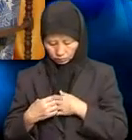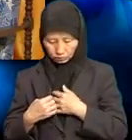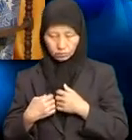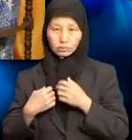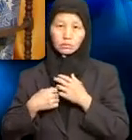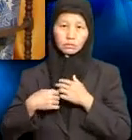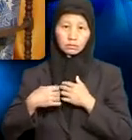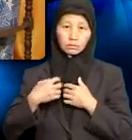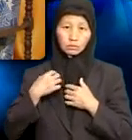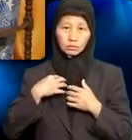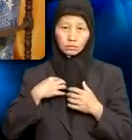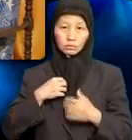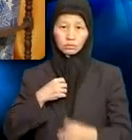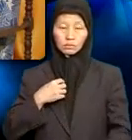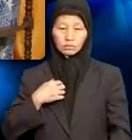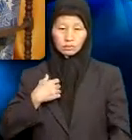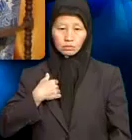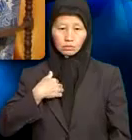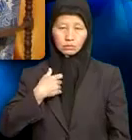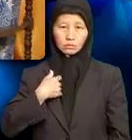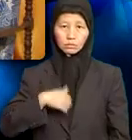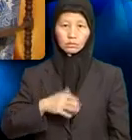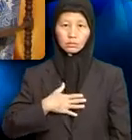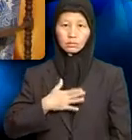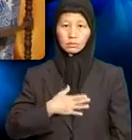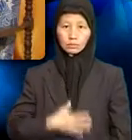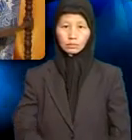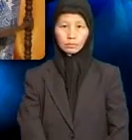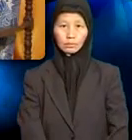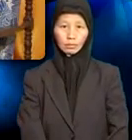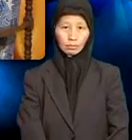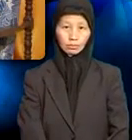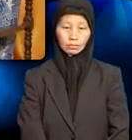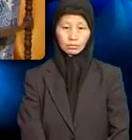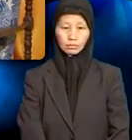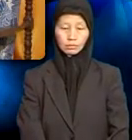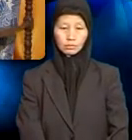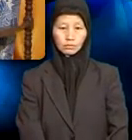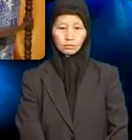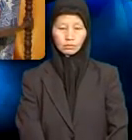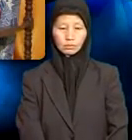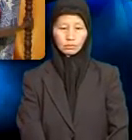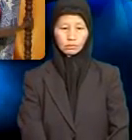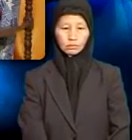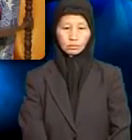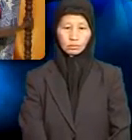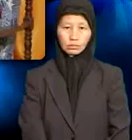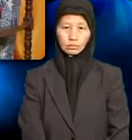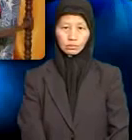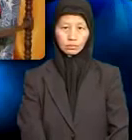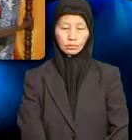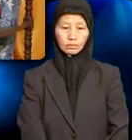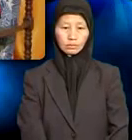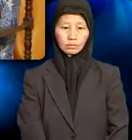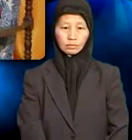'amilus shalihat wa tawasaw bil haqq wa tawasaw bis sabr. Allahu akbar.